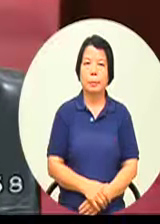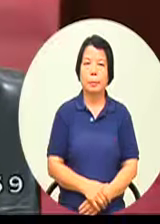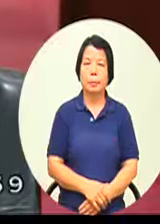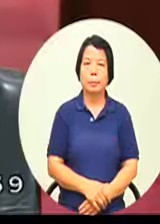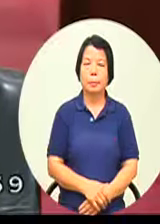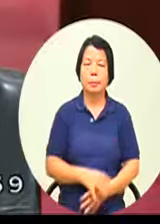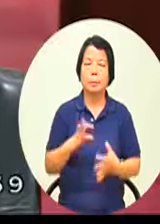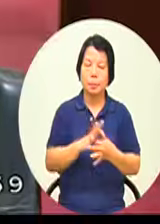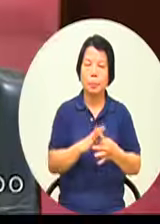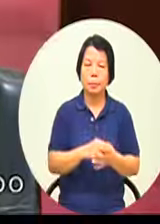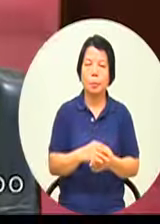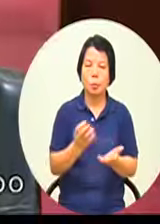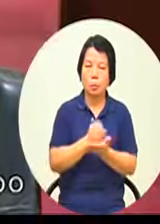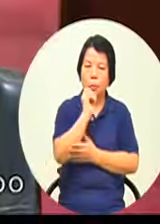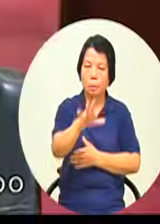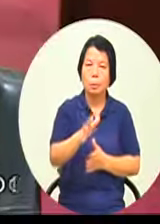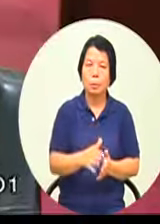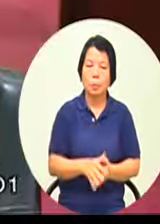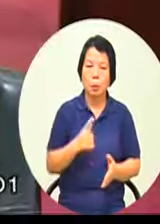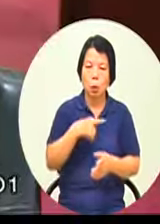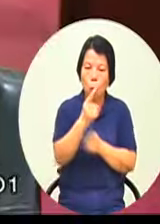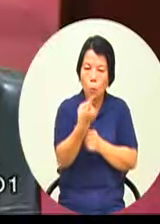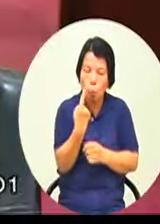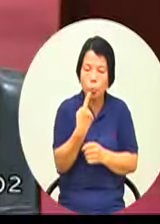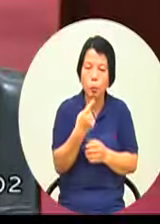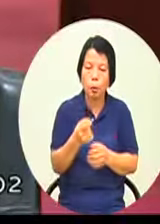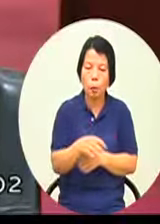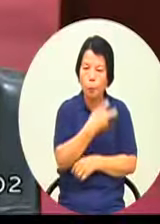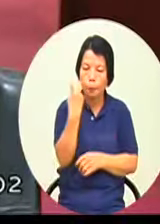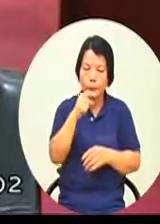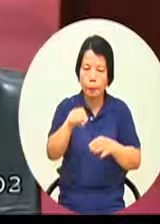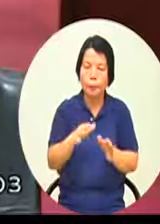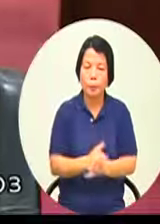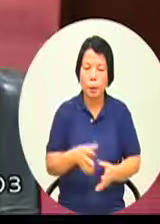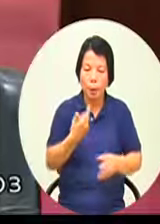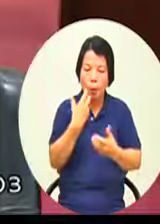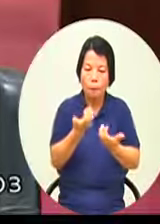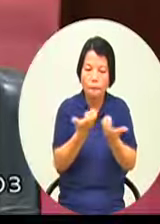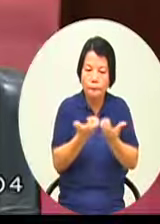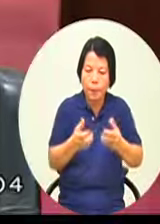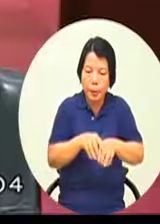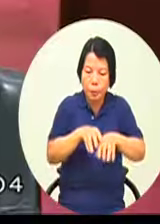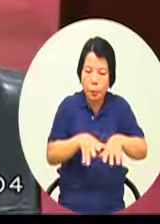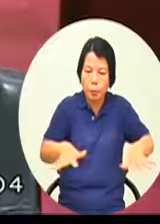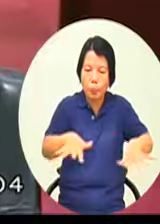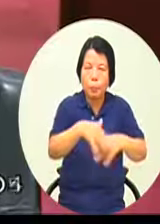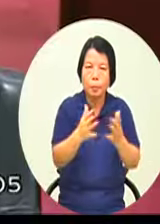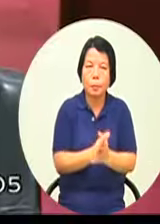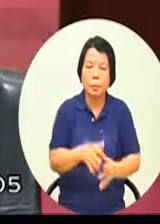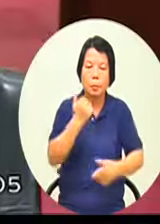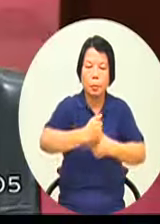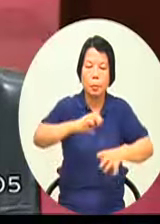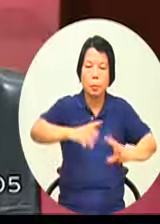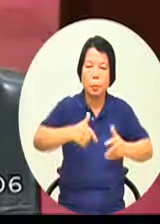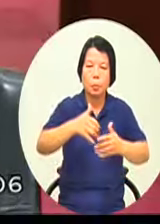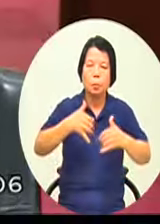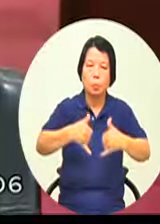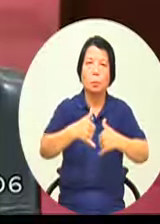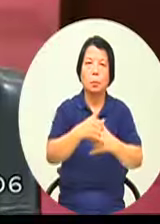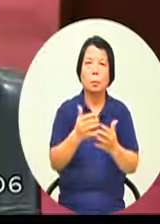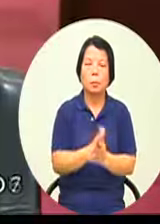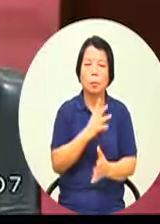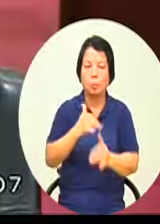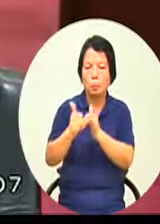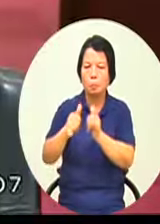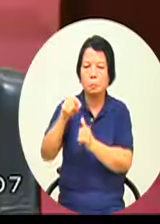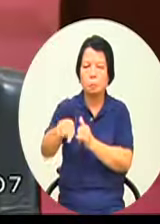哦，所以我咧讲的对不对？吼，就是讲你这个原因列出来，会用分流的方式对不对来做处理？咱现在经过路对不对？文明里的里面啊，